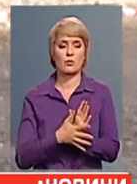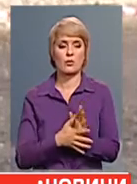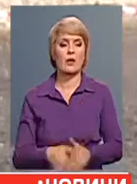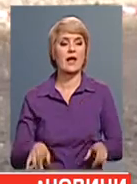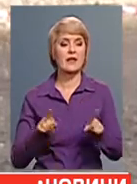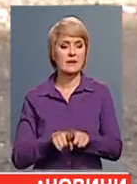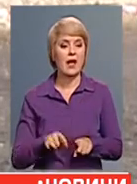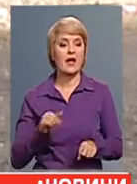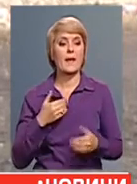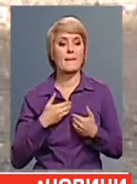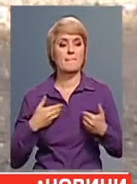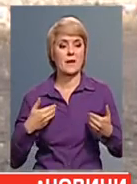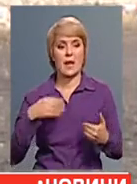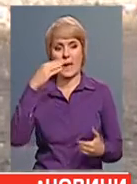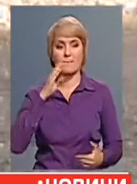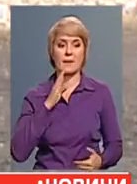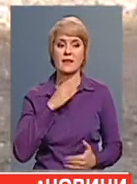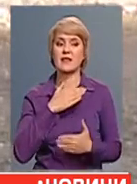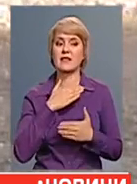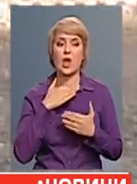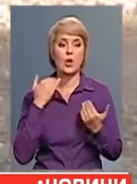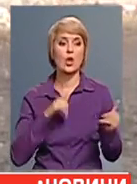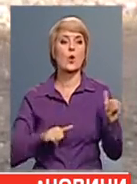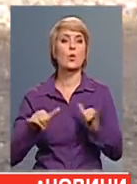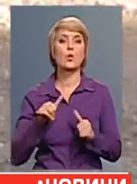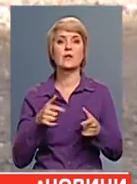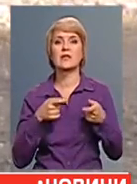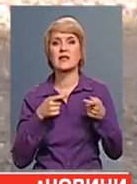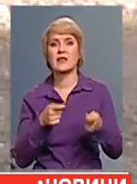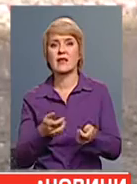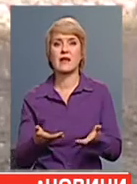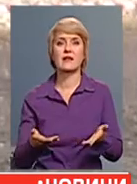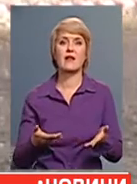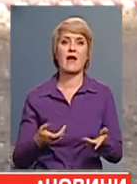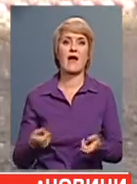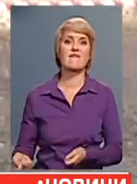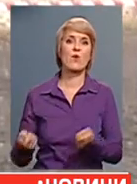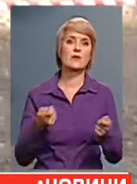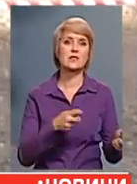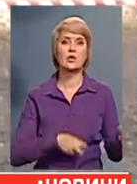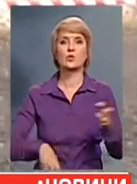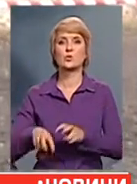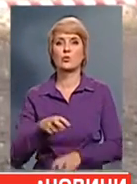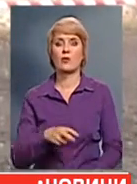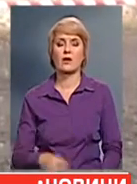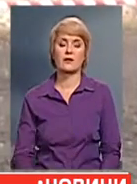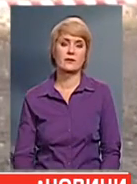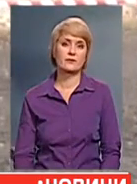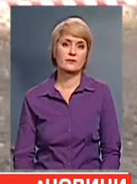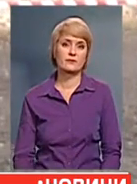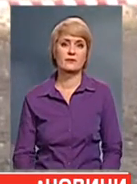Так же і ми, батьки, не хотілося б кудись їхати, кудись десь возити, шукати і все таке. Тобто,